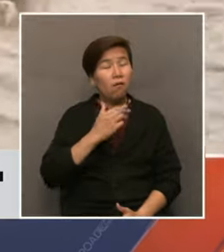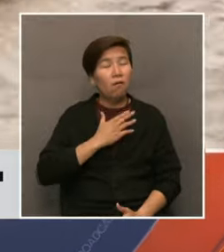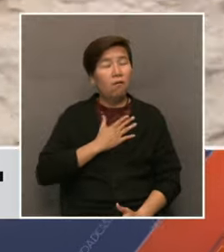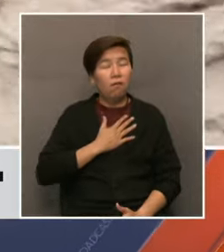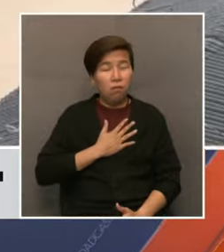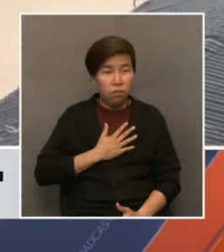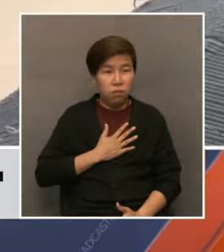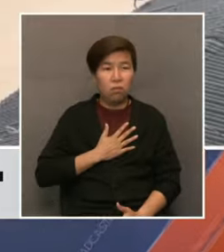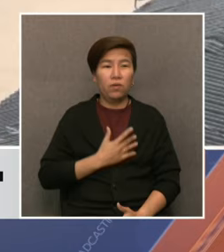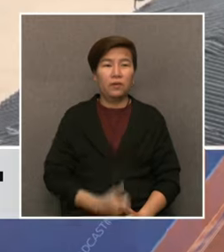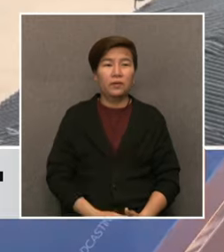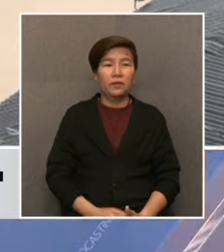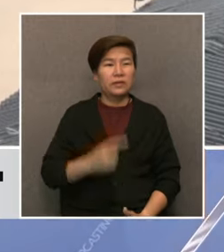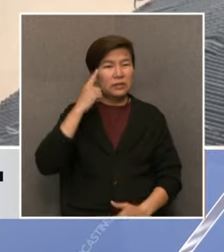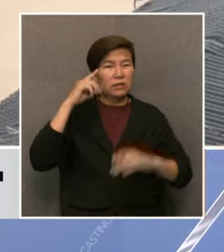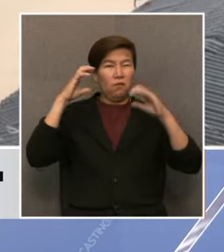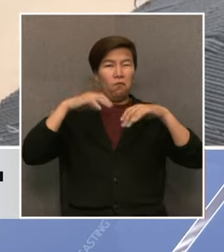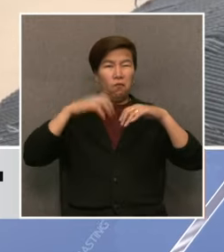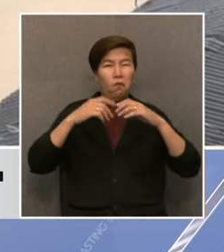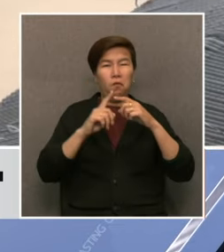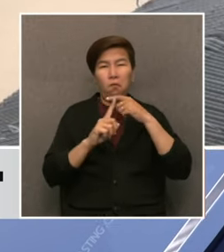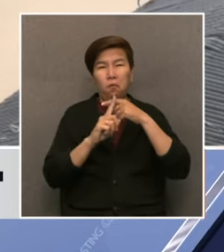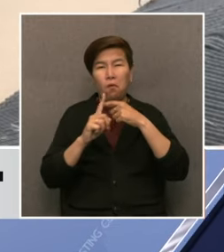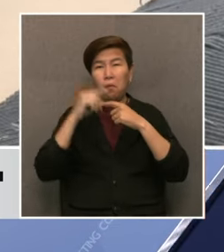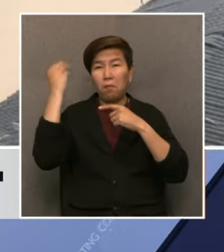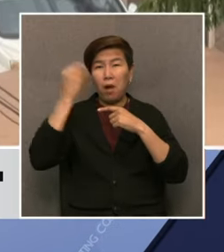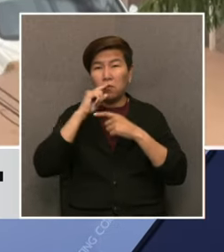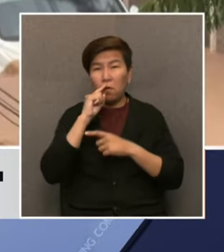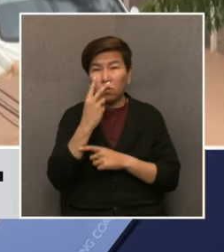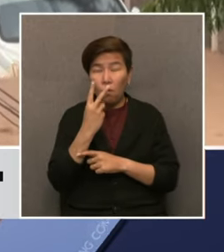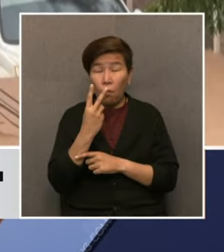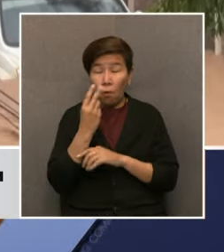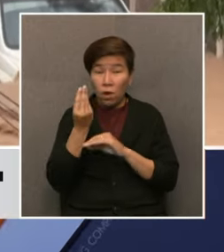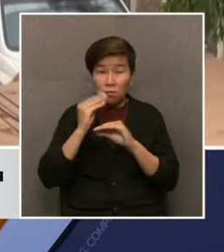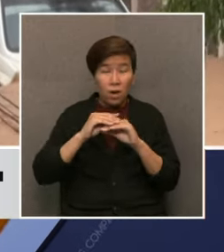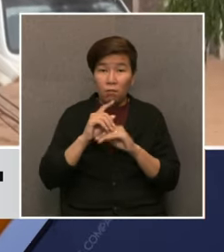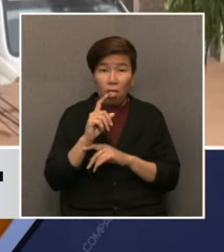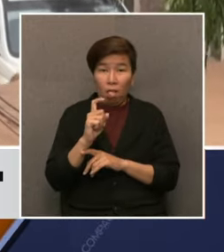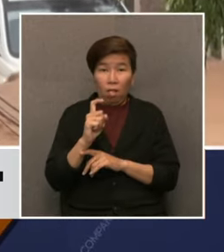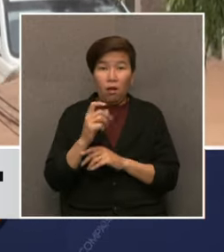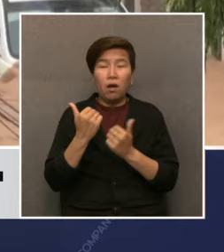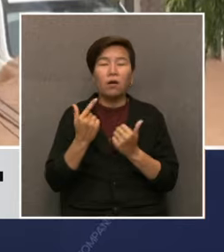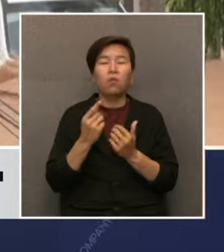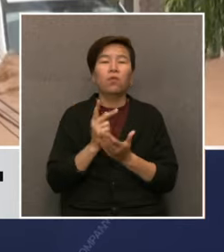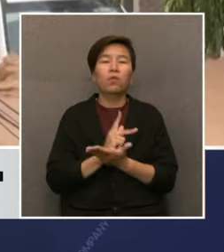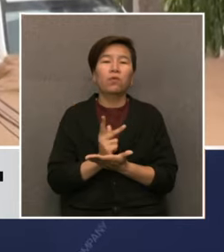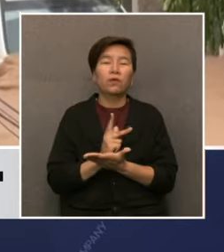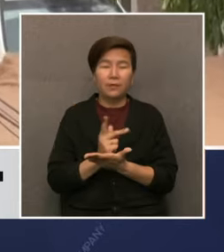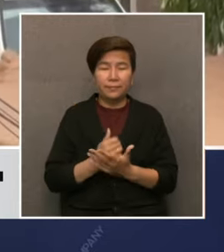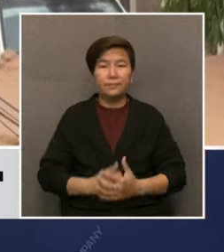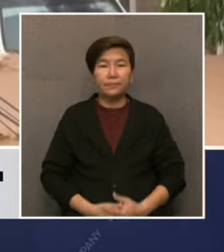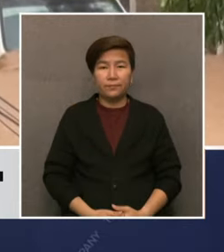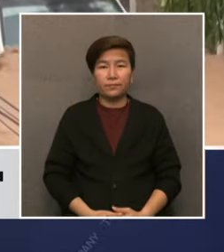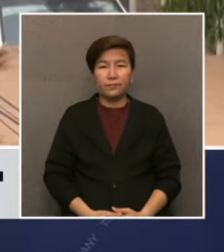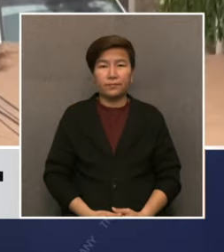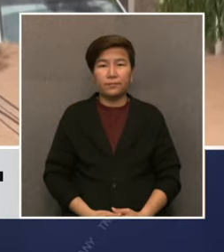ลไปได้นะคะเพราะว่าปริมาณฝนก็มากพออยู่แล้วถ้ามีพายุมาซ้ำเติมอีกแต่ว่าอย่างที่ท่านก็บอกว่าก็น่าจะยังไม่กระทบเราโดยตรงใช่ไหมคะ อย่างครับ